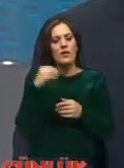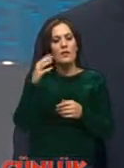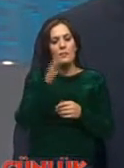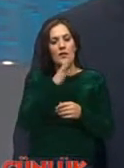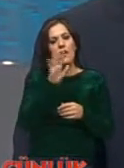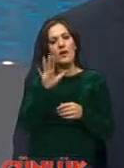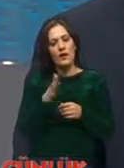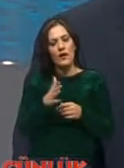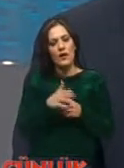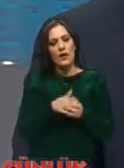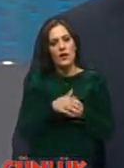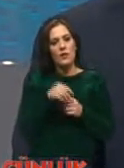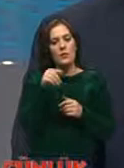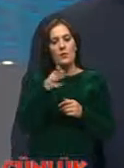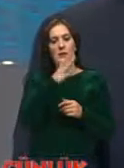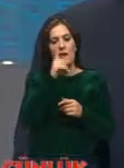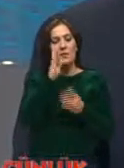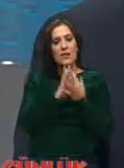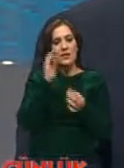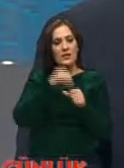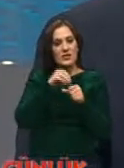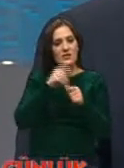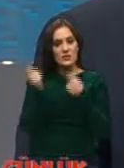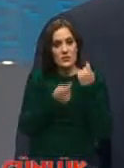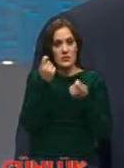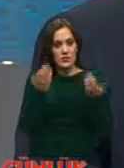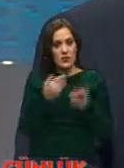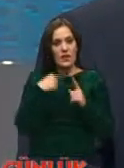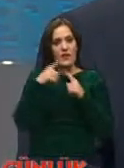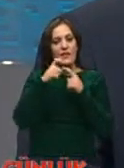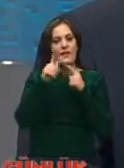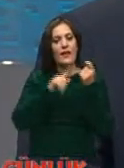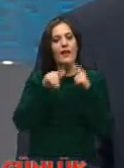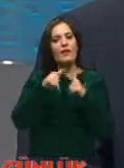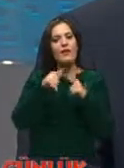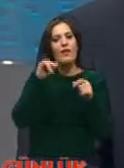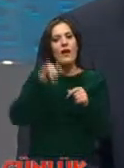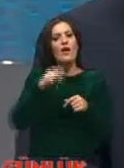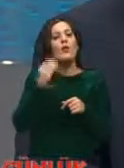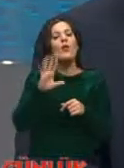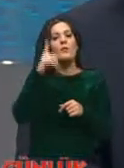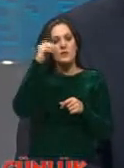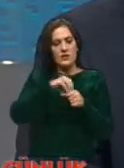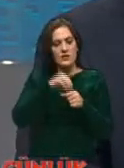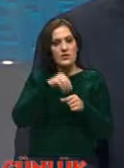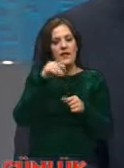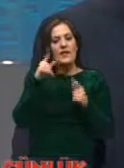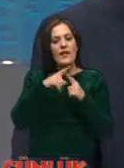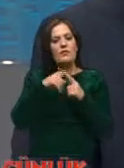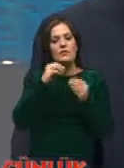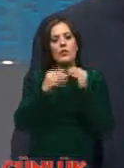ya da böyle bilinen bir karakter üstüne çalışacaksa da telif hakkı olmaması için, telif sorunu olmaması